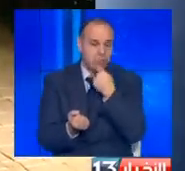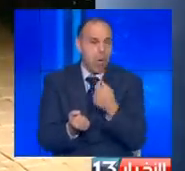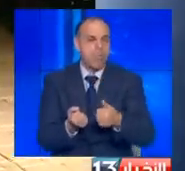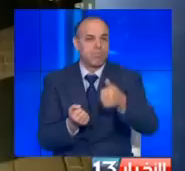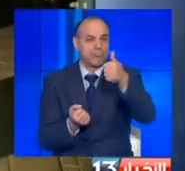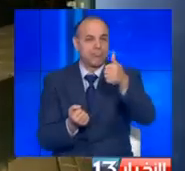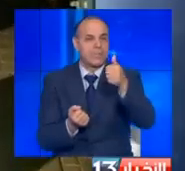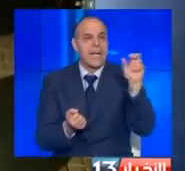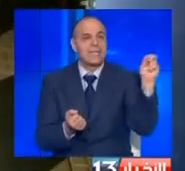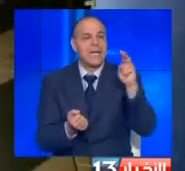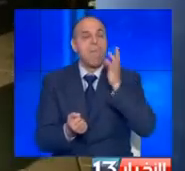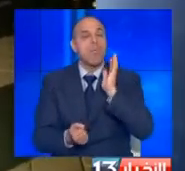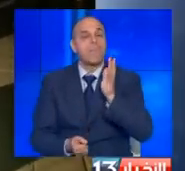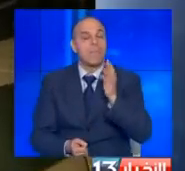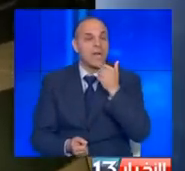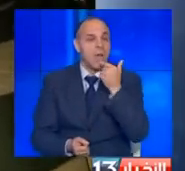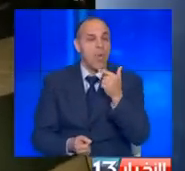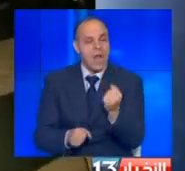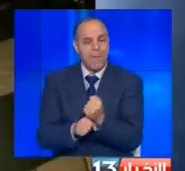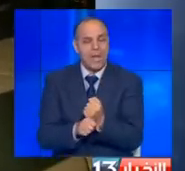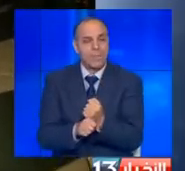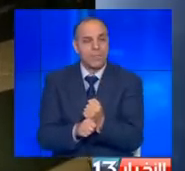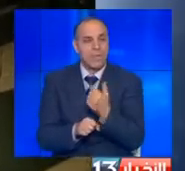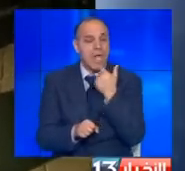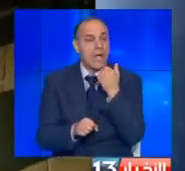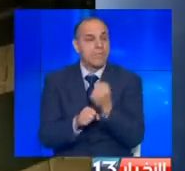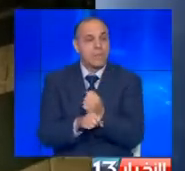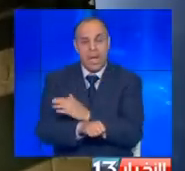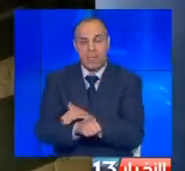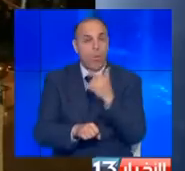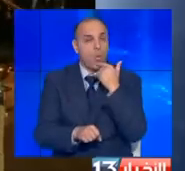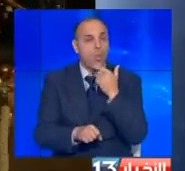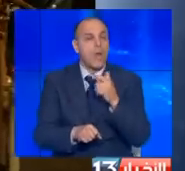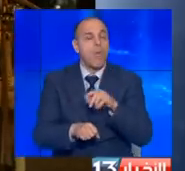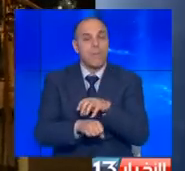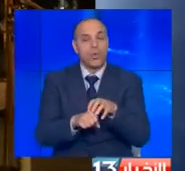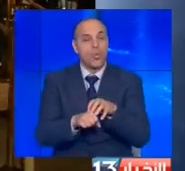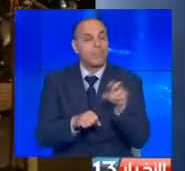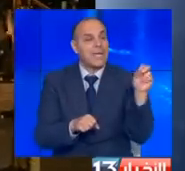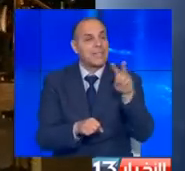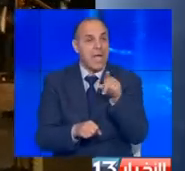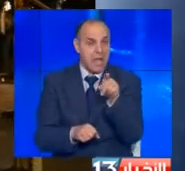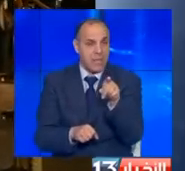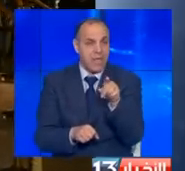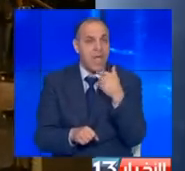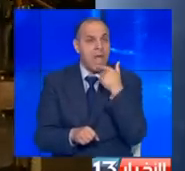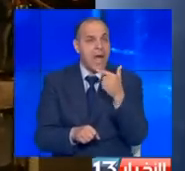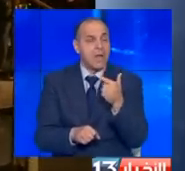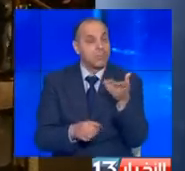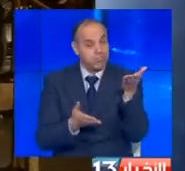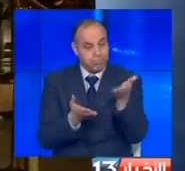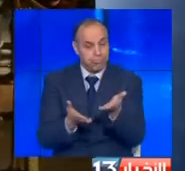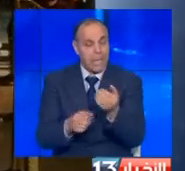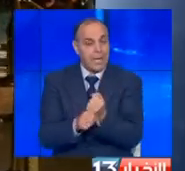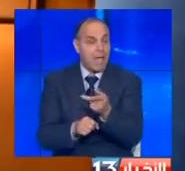لسياحه المؤتمرات والاعمال ليعمل المليون والمندوبيه الجهويه للسياحه على تسمين هذا